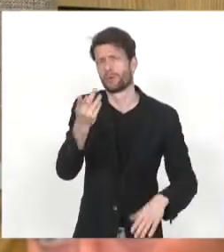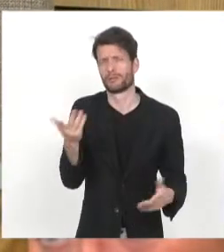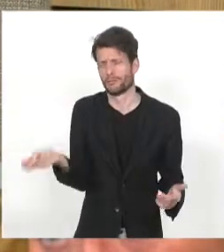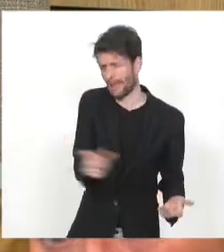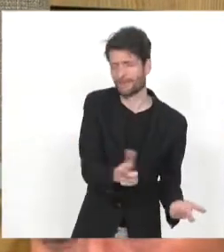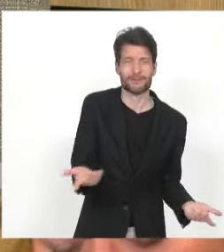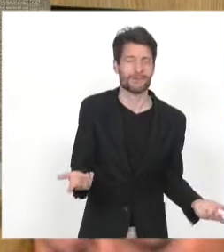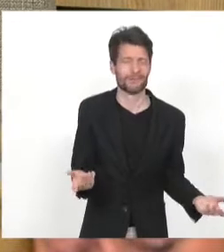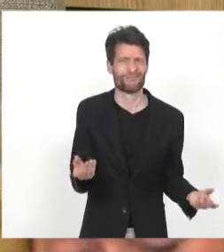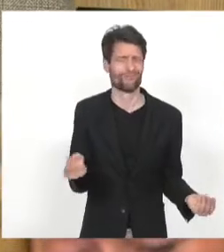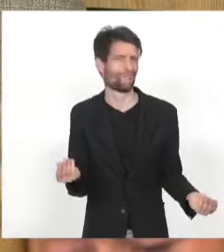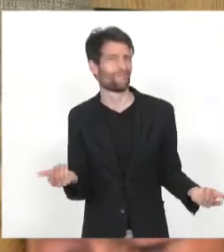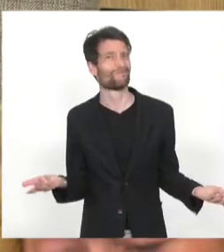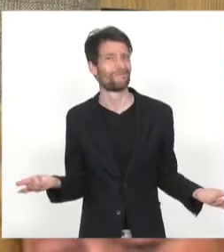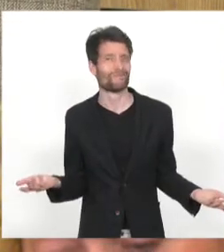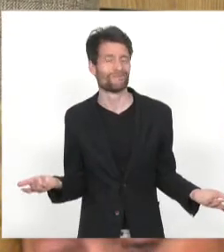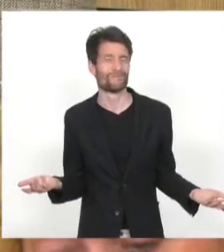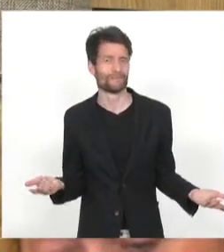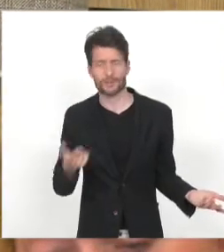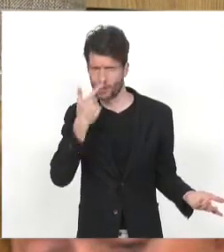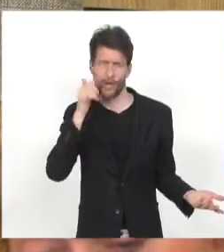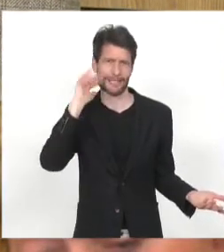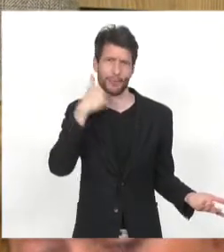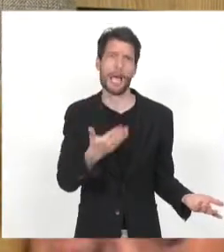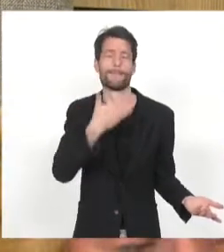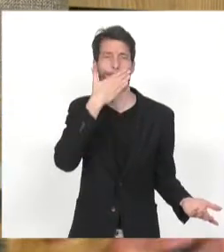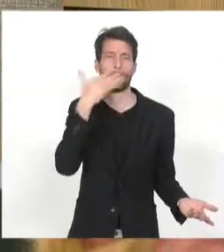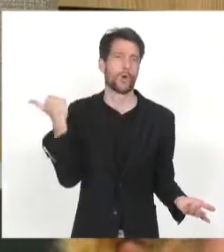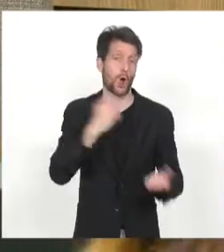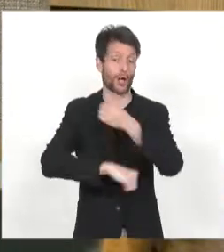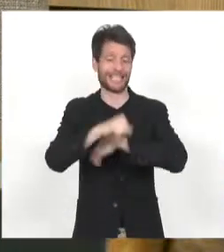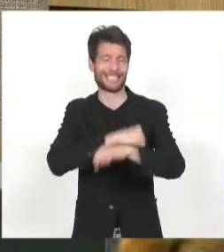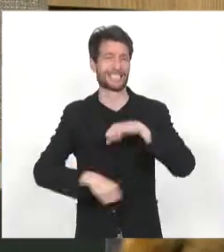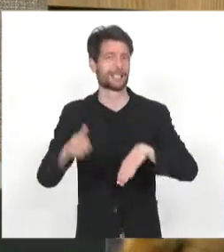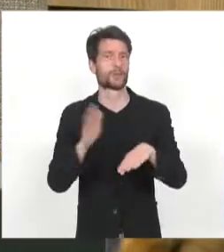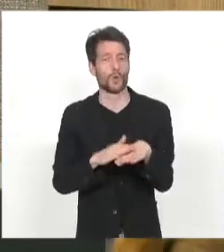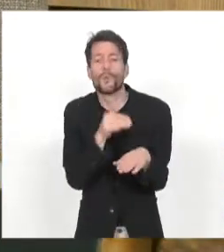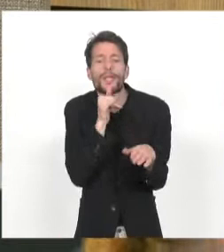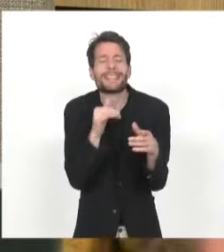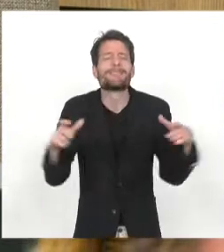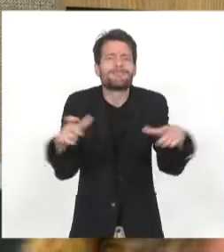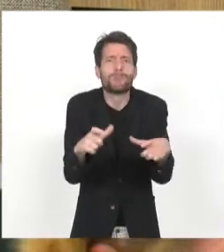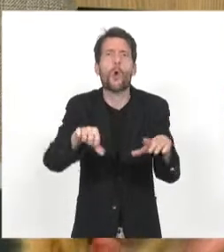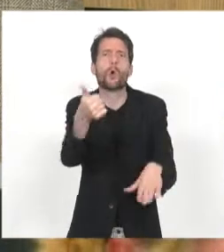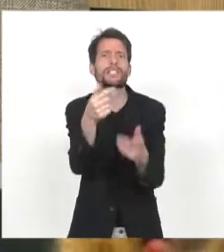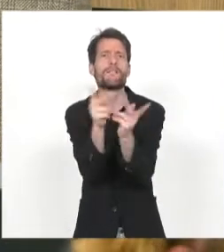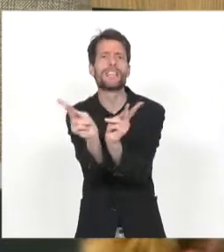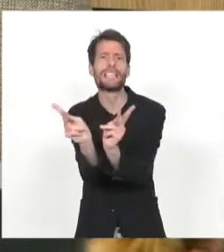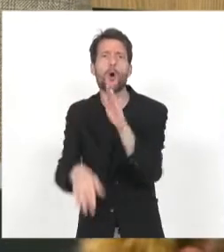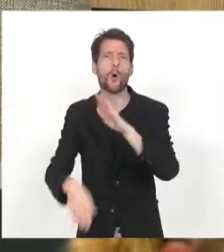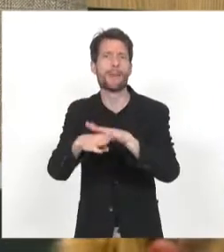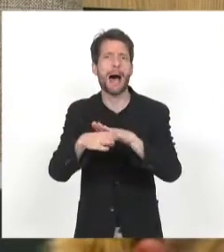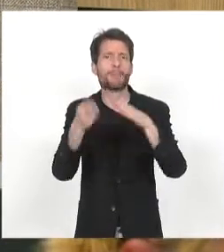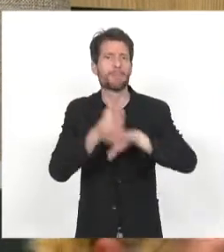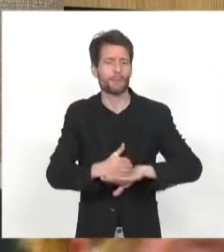voisins. Cela confirme qu'il aurait mieux valu commencer par une mise en œuvre sur le périmètre restreint initialement prévu, comprenant des communes